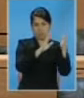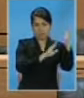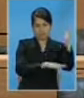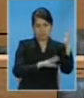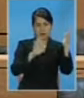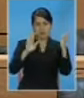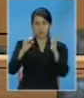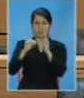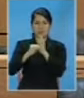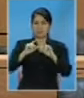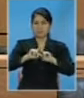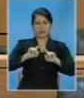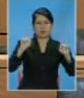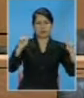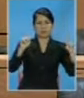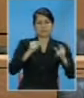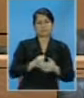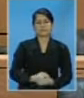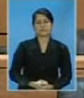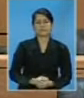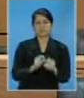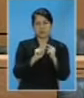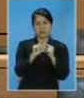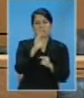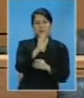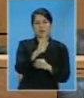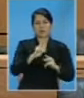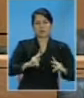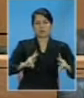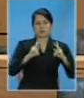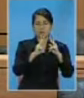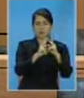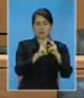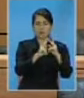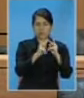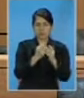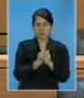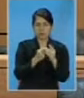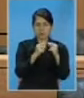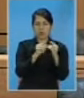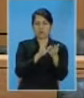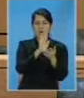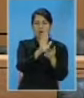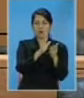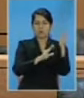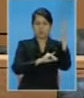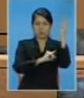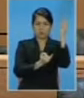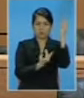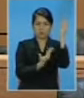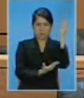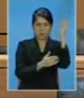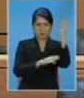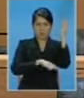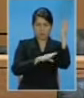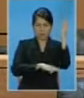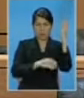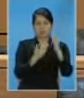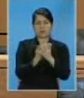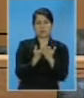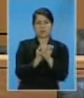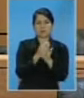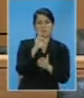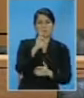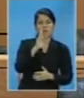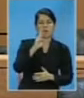คนละส่วนกันครับแต่ในส่วนของ5จังหวัดชายแดนภาคใต้ณวันนี้969ล้านส